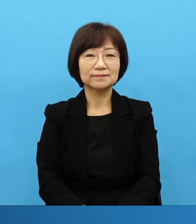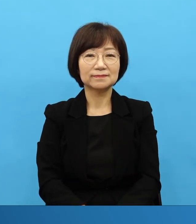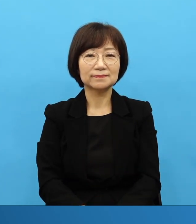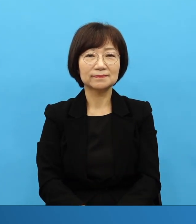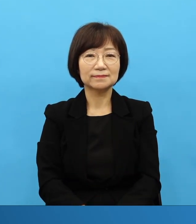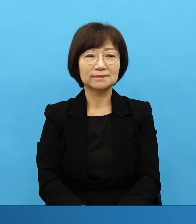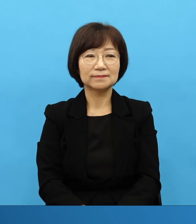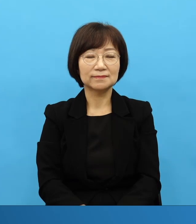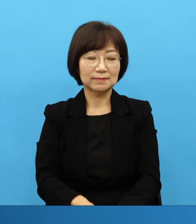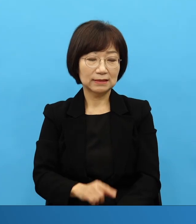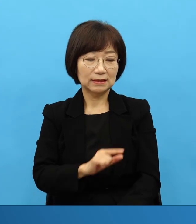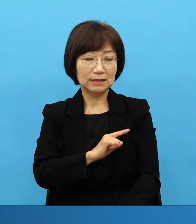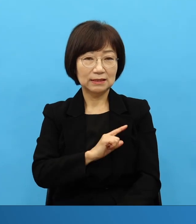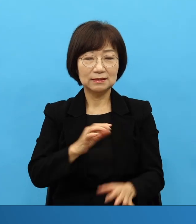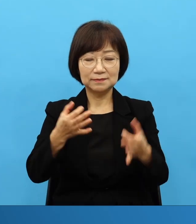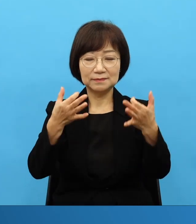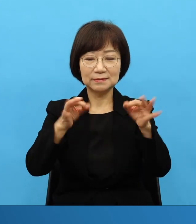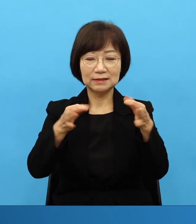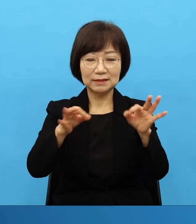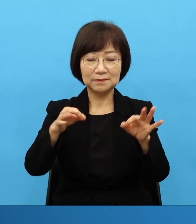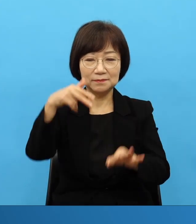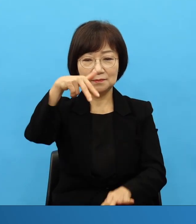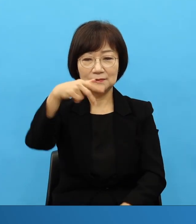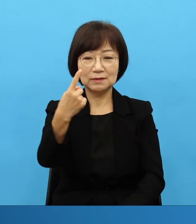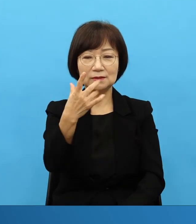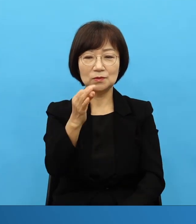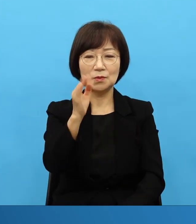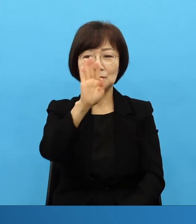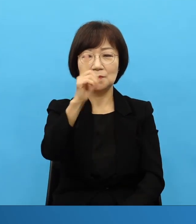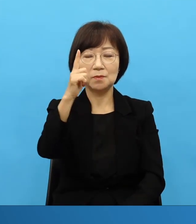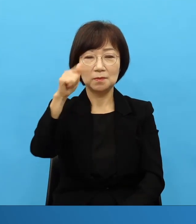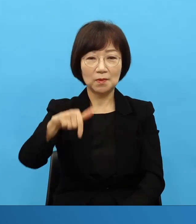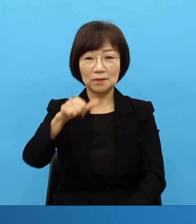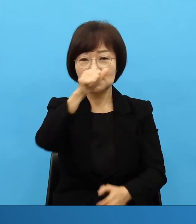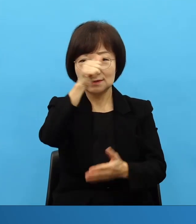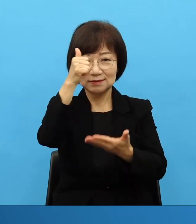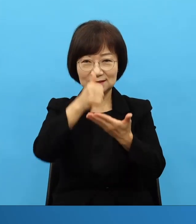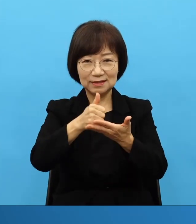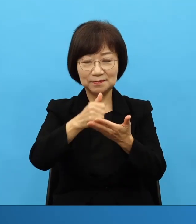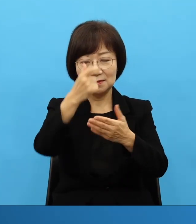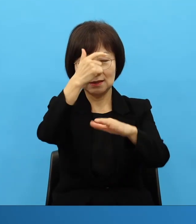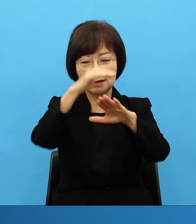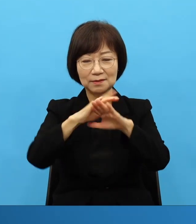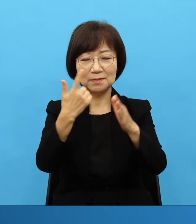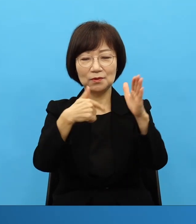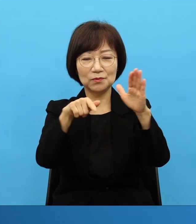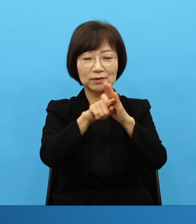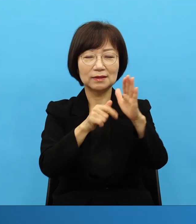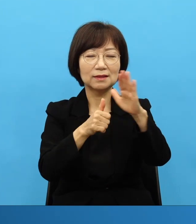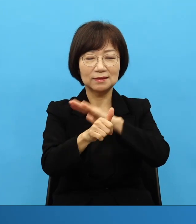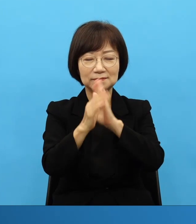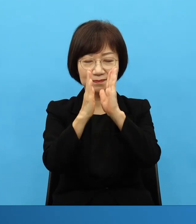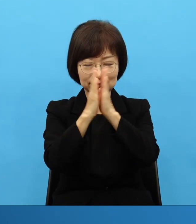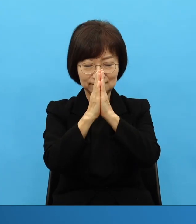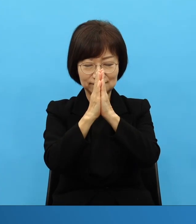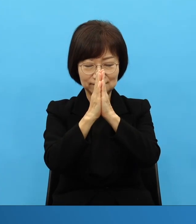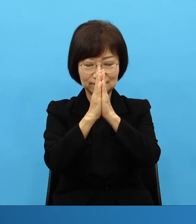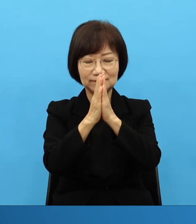예배를 위해서 김종복 장로님 기도하시겠습니다. At this time, Elder Jongbok Kim will come and pray for the worship.